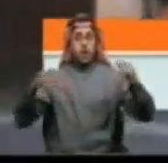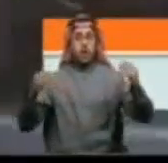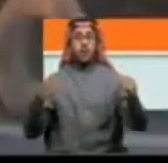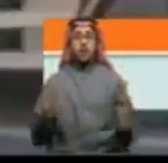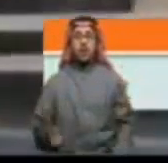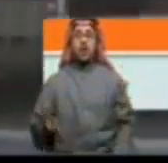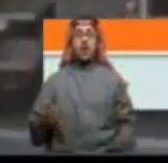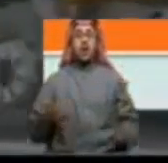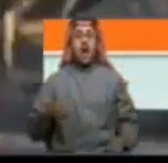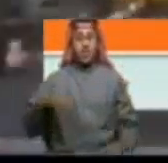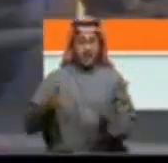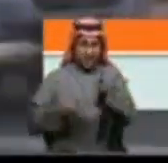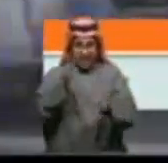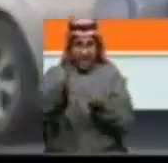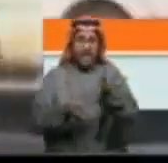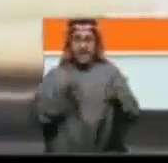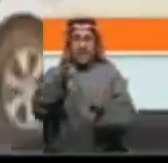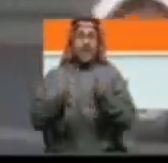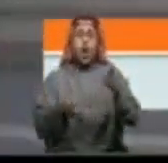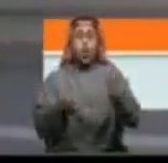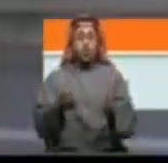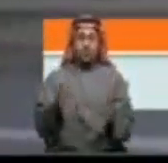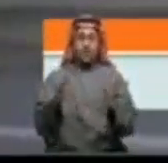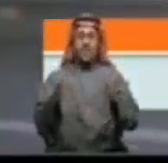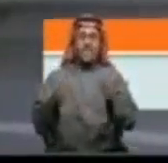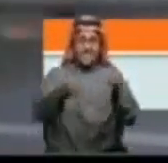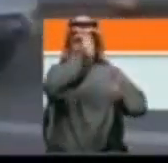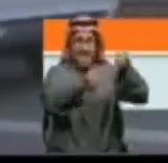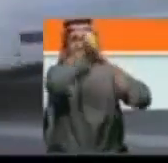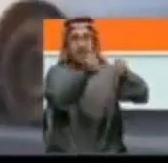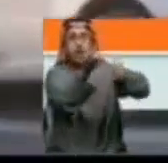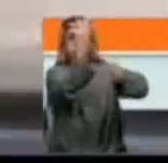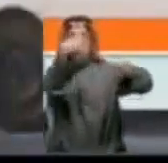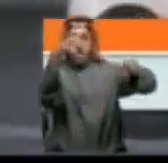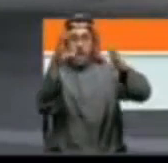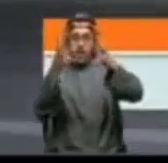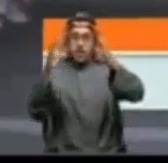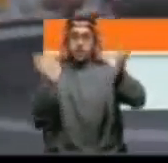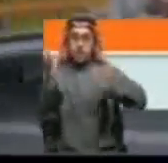قطار ببضائع سقطت من قطار شحن. وذكرت الشرطة أن